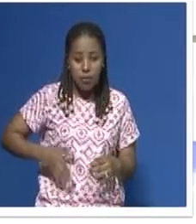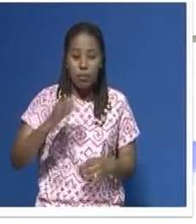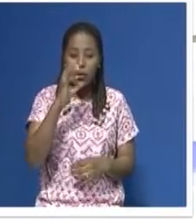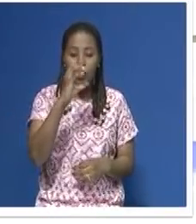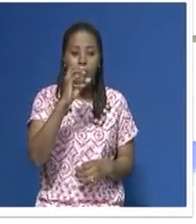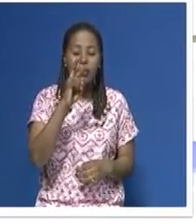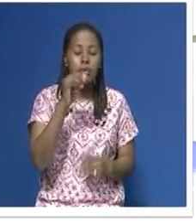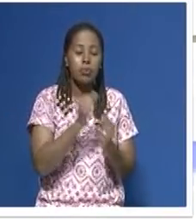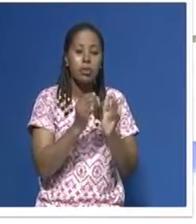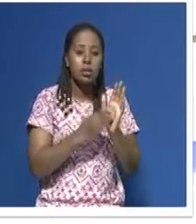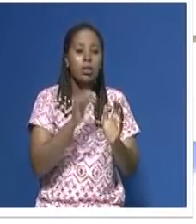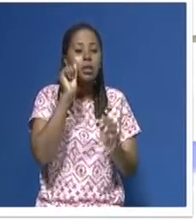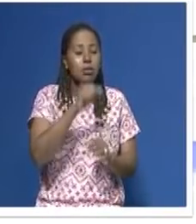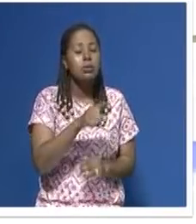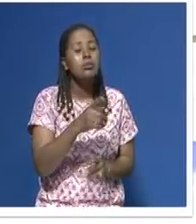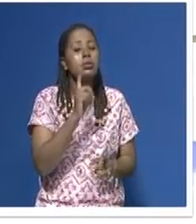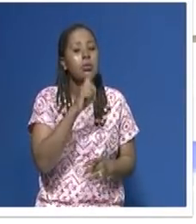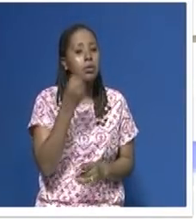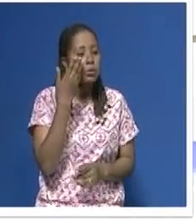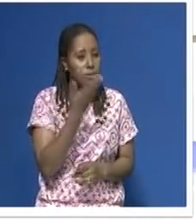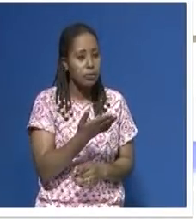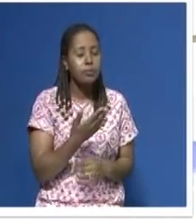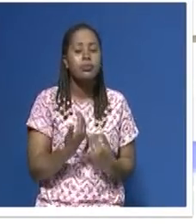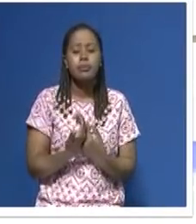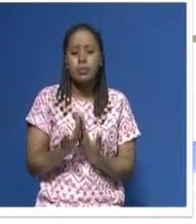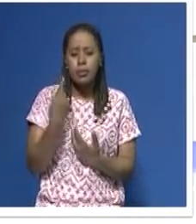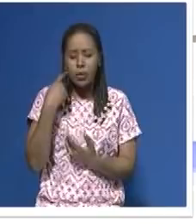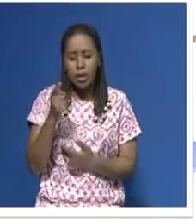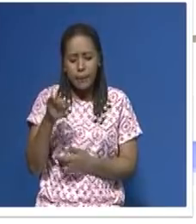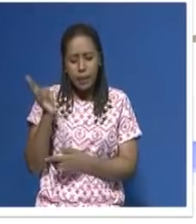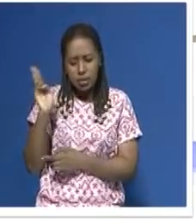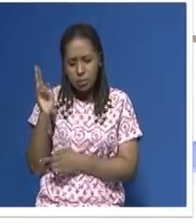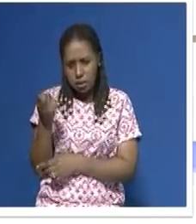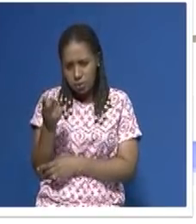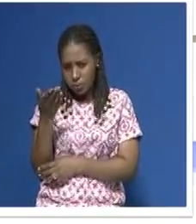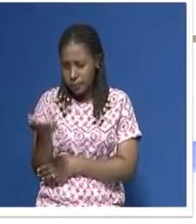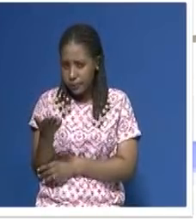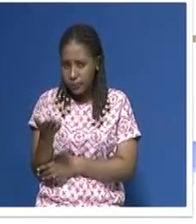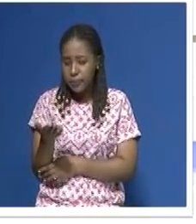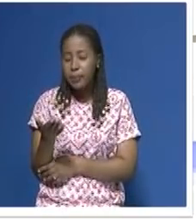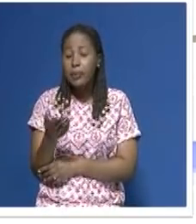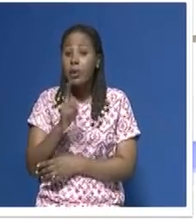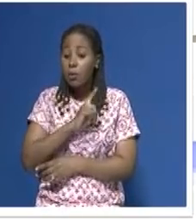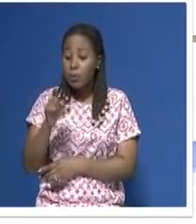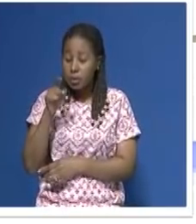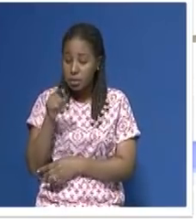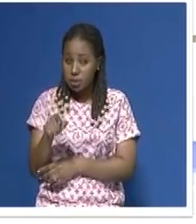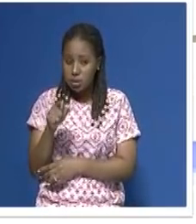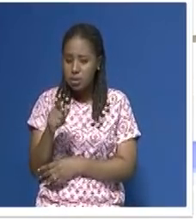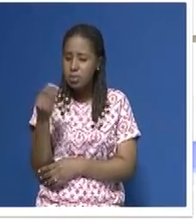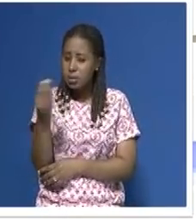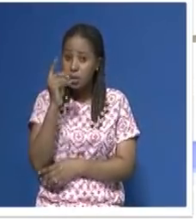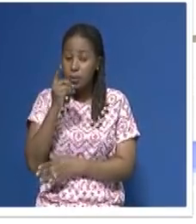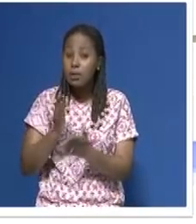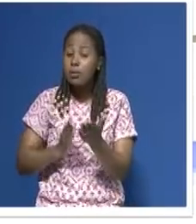COVID-19 ni miongoni mwa magonjwa ambayo huyu anaweza akawa anaumwa. Lakini hili tunaangalia historia kidogo hapa kwa wiki hizi